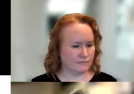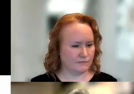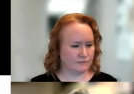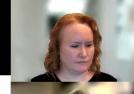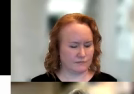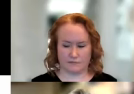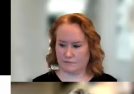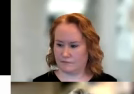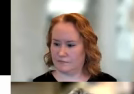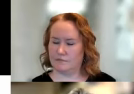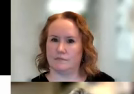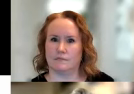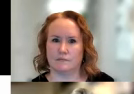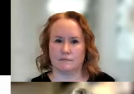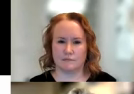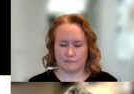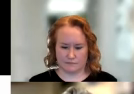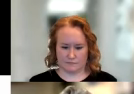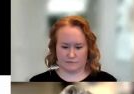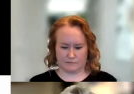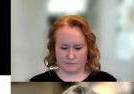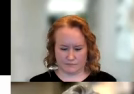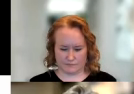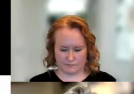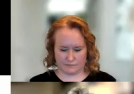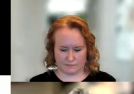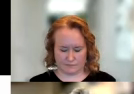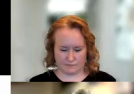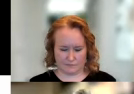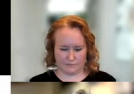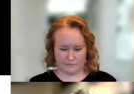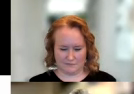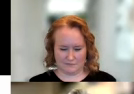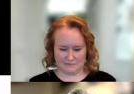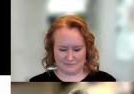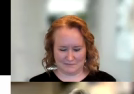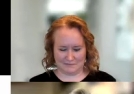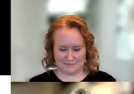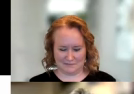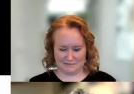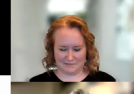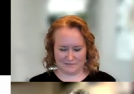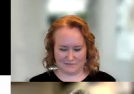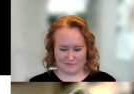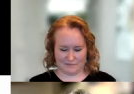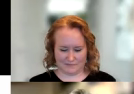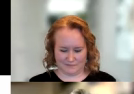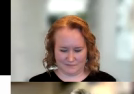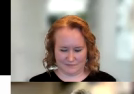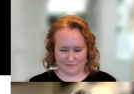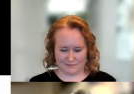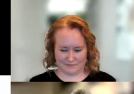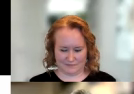ulike organisasjoner har gitt ut veiledere, og det samme gjelder ulike faginstitusjoner. Så vi står ganske godt rustet